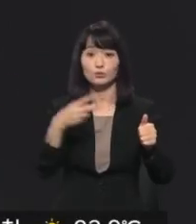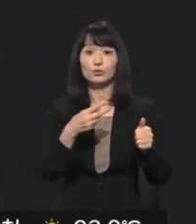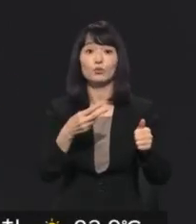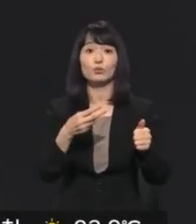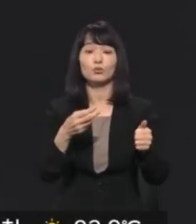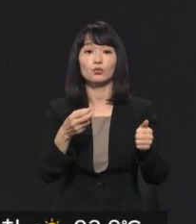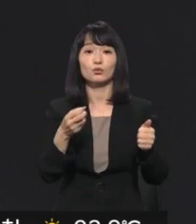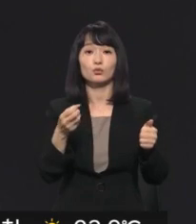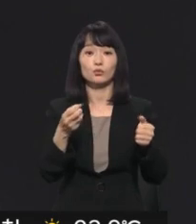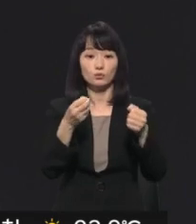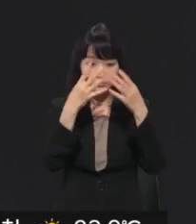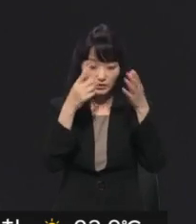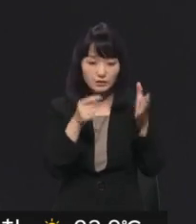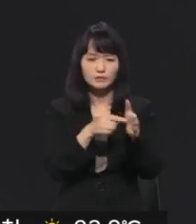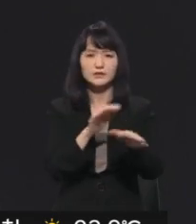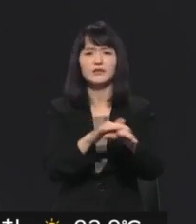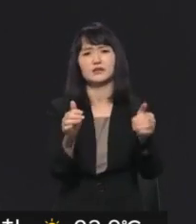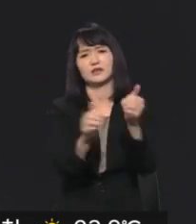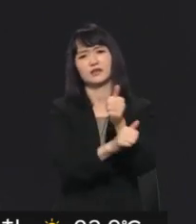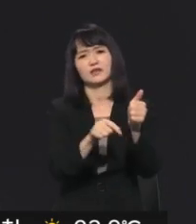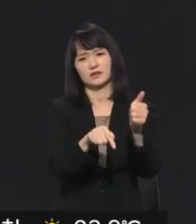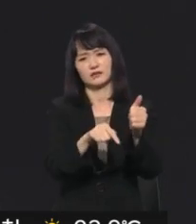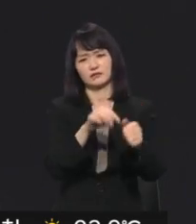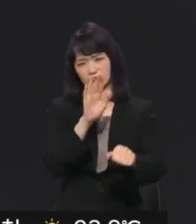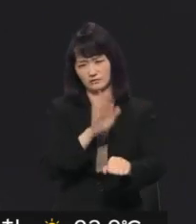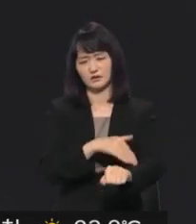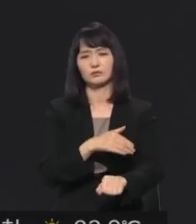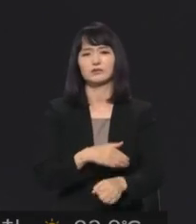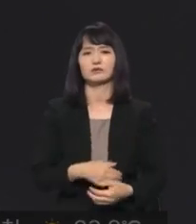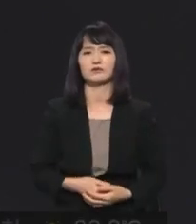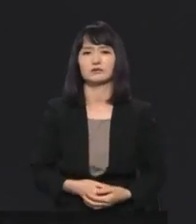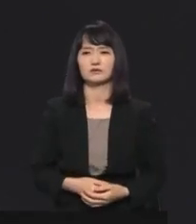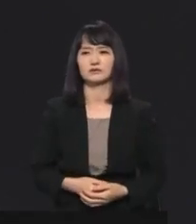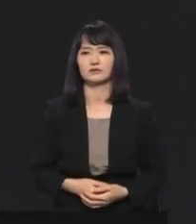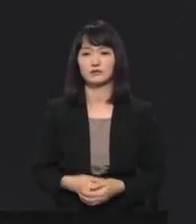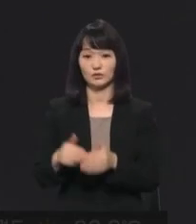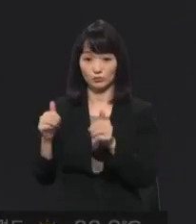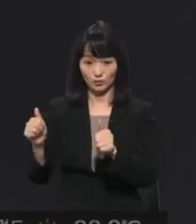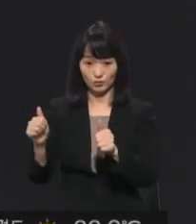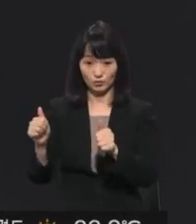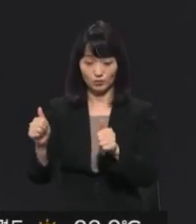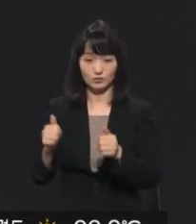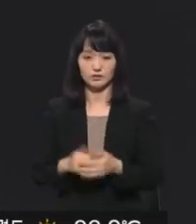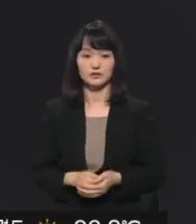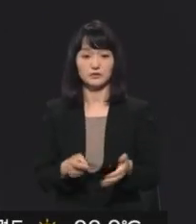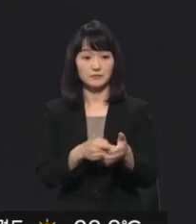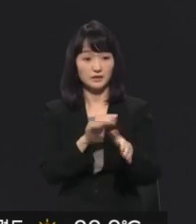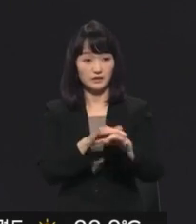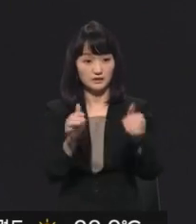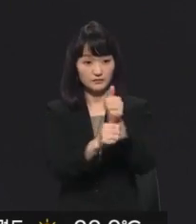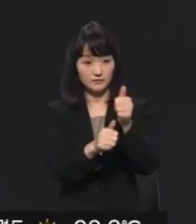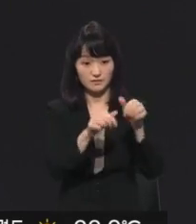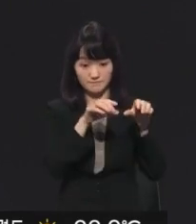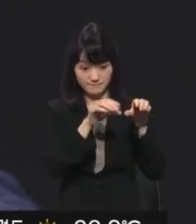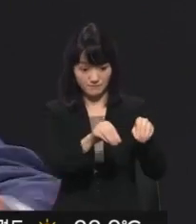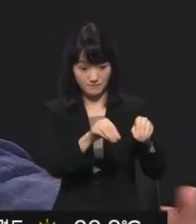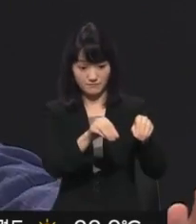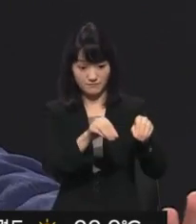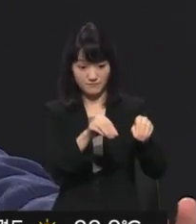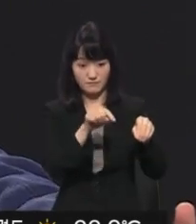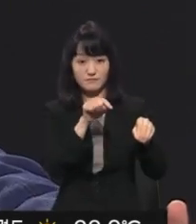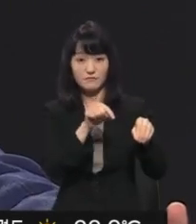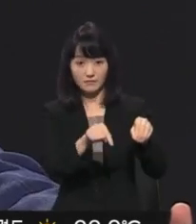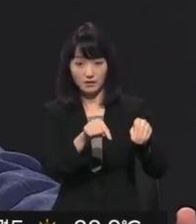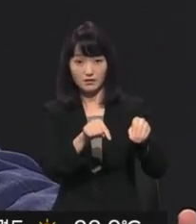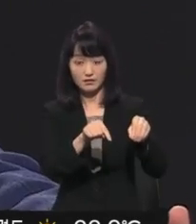공개적으로 이건 말이 안 된다고 생각 당연히 하게 되요 그러니까 아니 가처분 인용 돼서 이준석 대표가 명예롭게 정당함 입증되고 테러를 여러